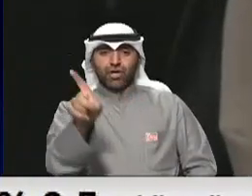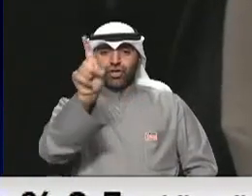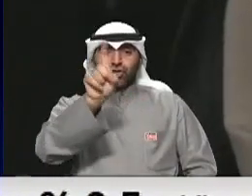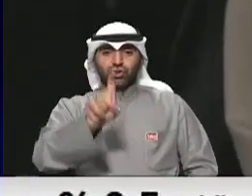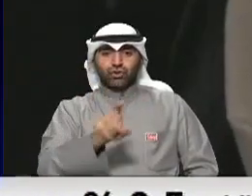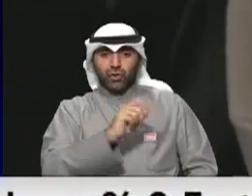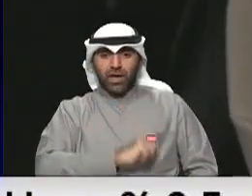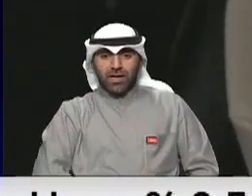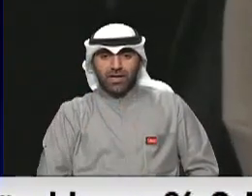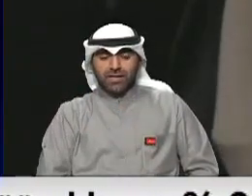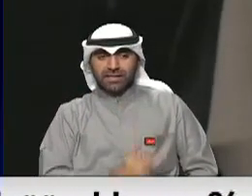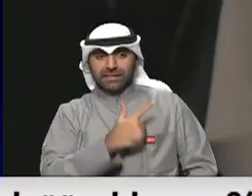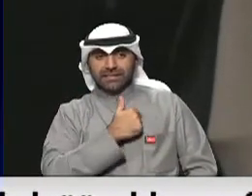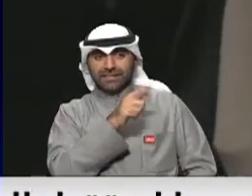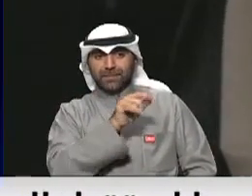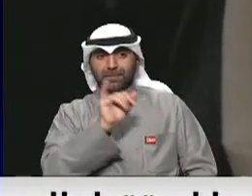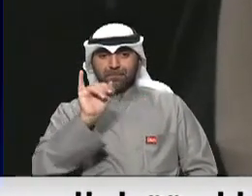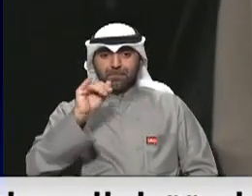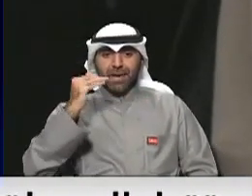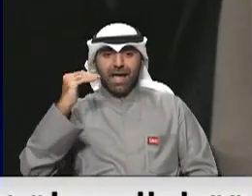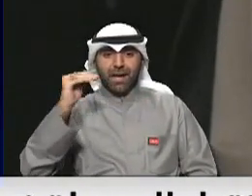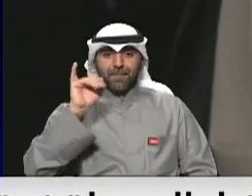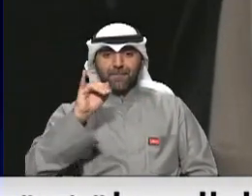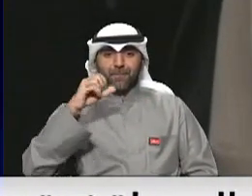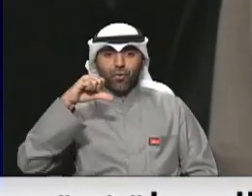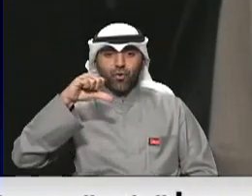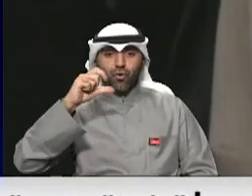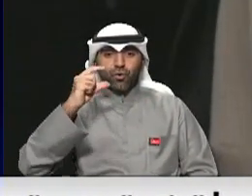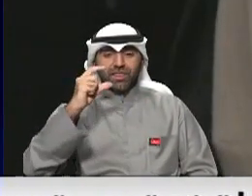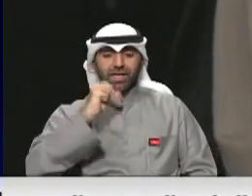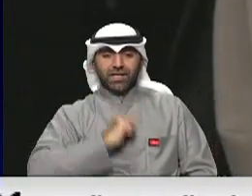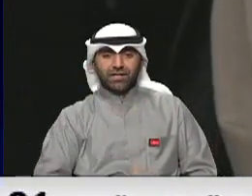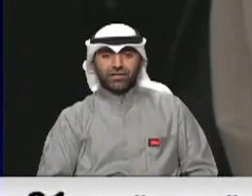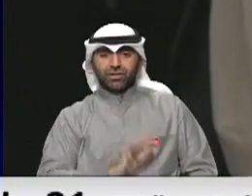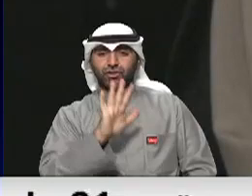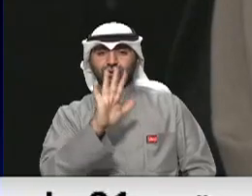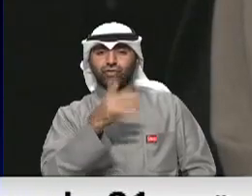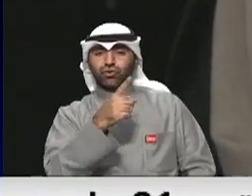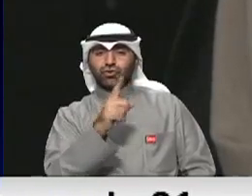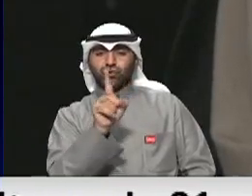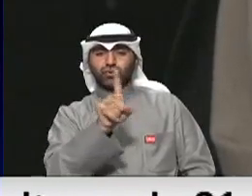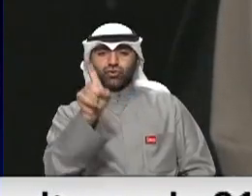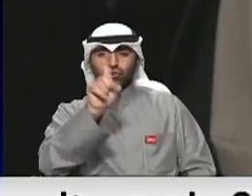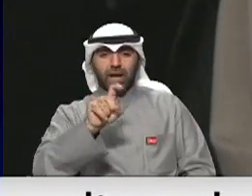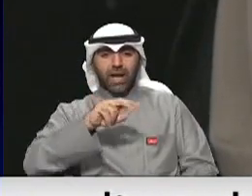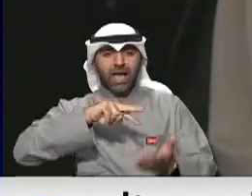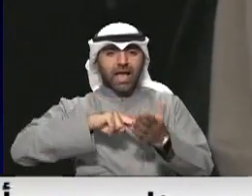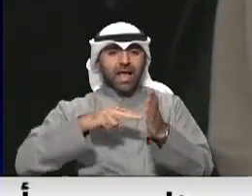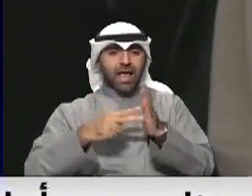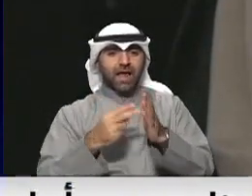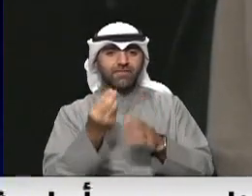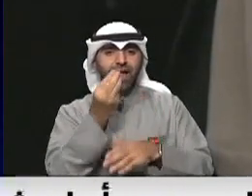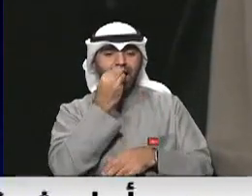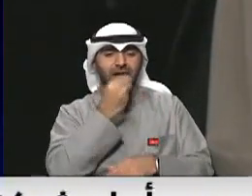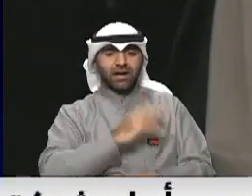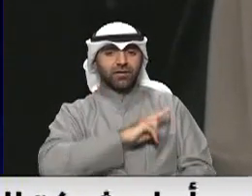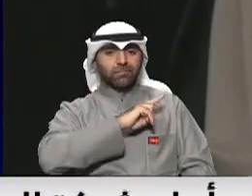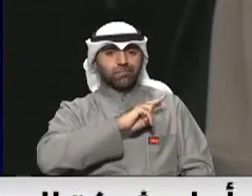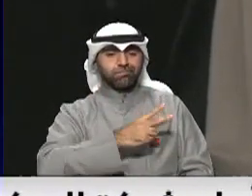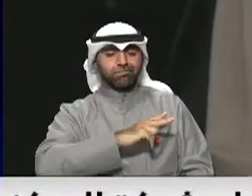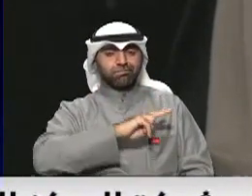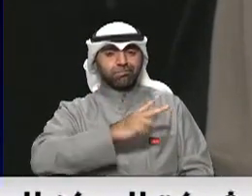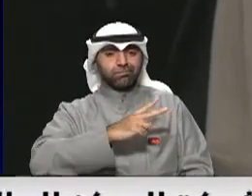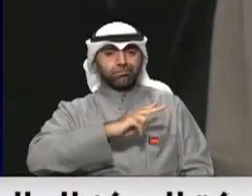كهرمان مرعش مركز الزلزال، ما هي المواد التي ترون أنها ملحة